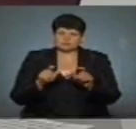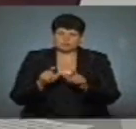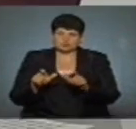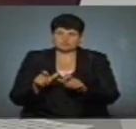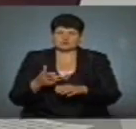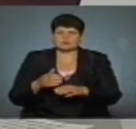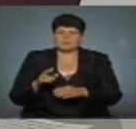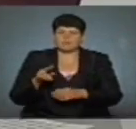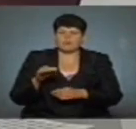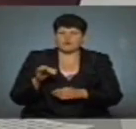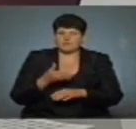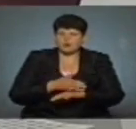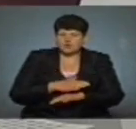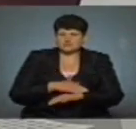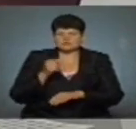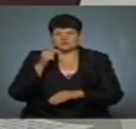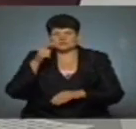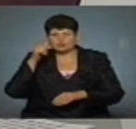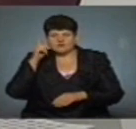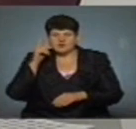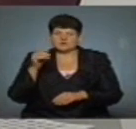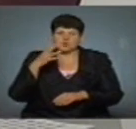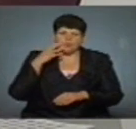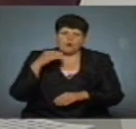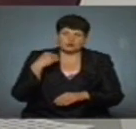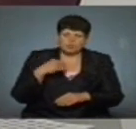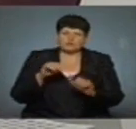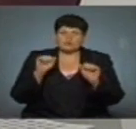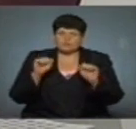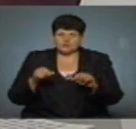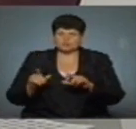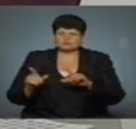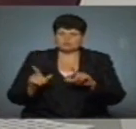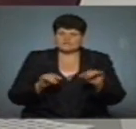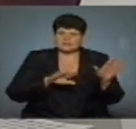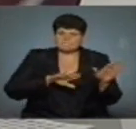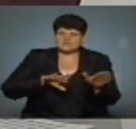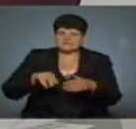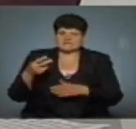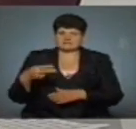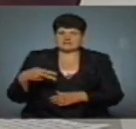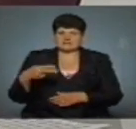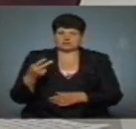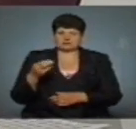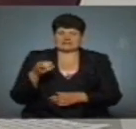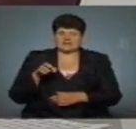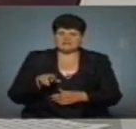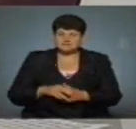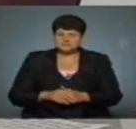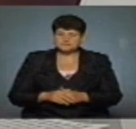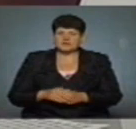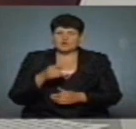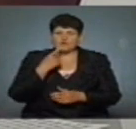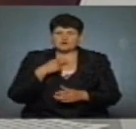Польщею, Словаччиною, Румунією, Угорщиною і Молдовою зможуть поїхати після 22 травня. За словами